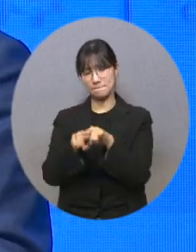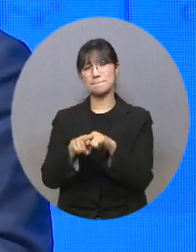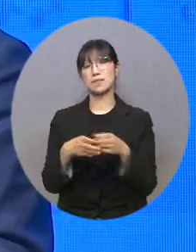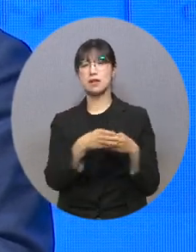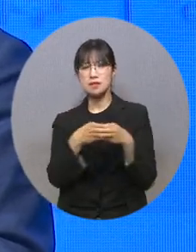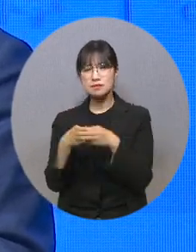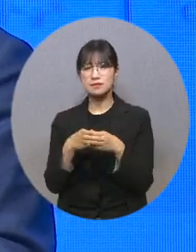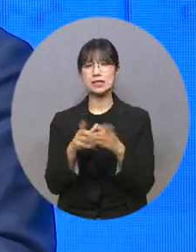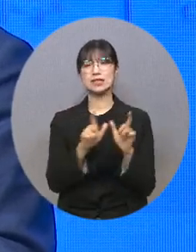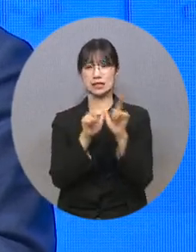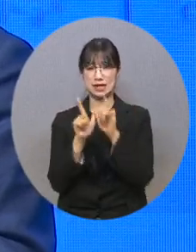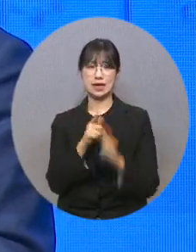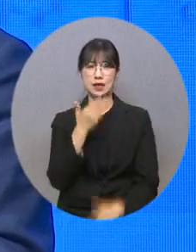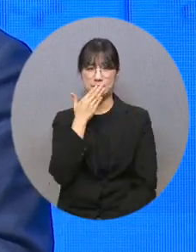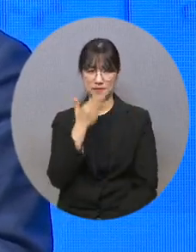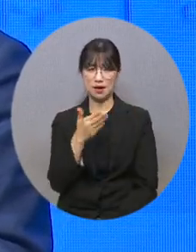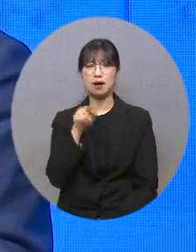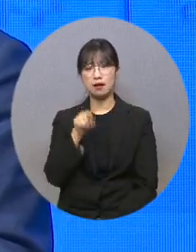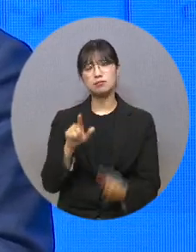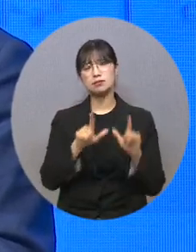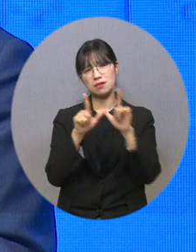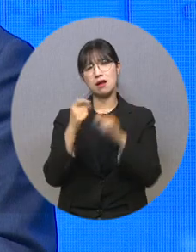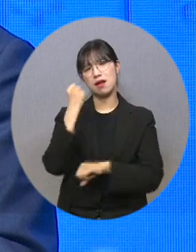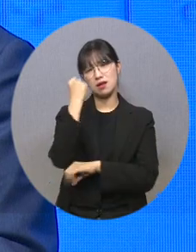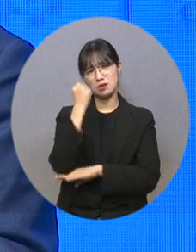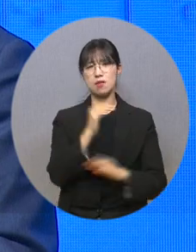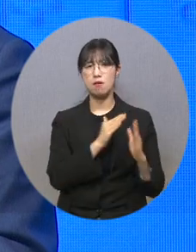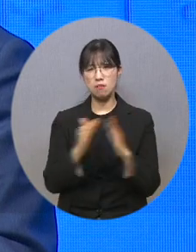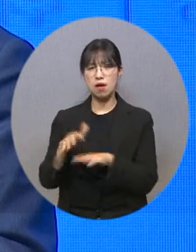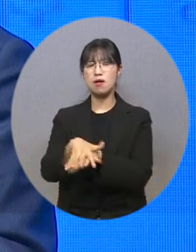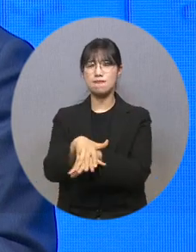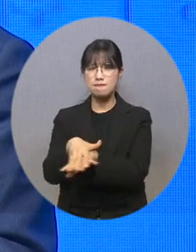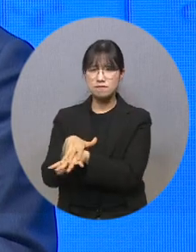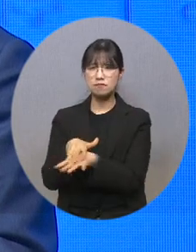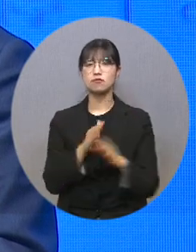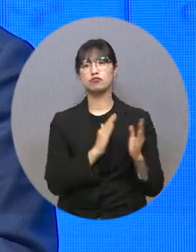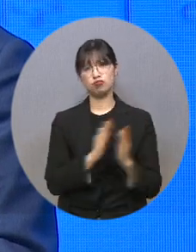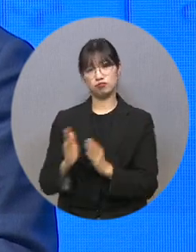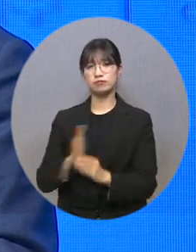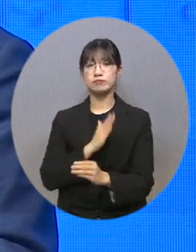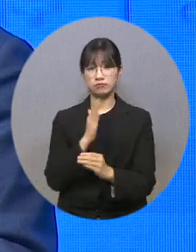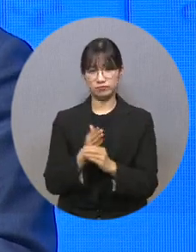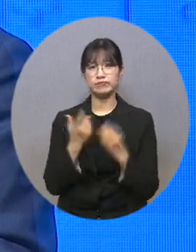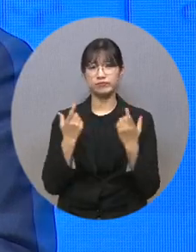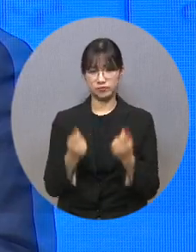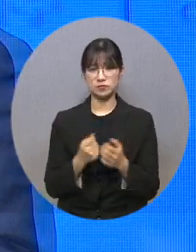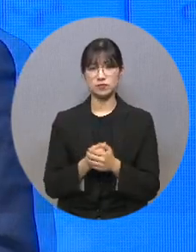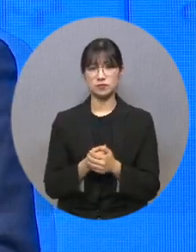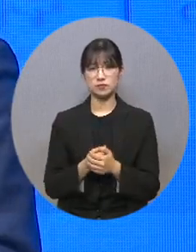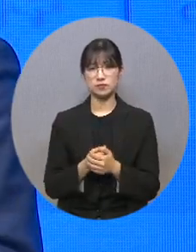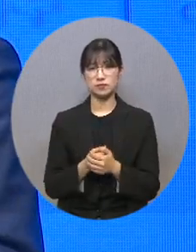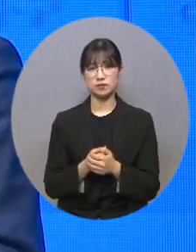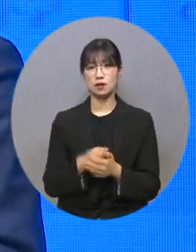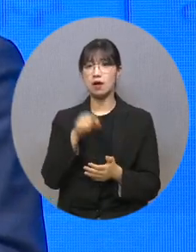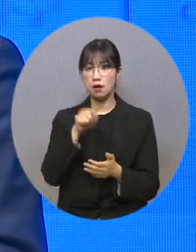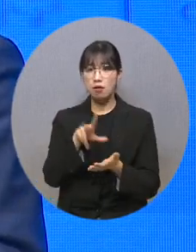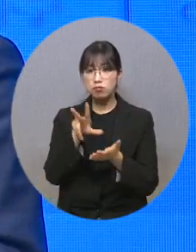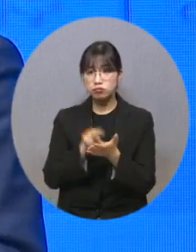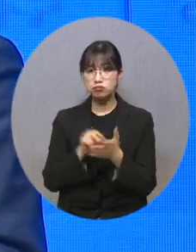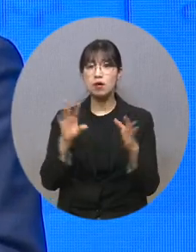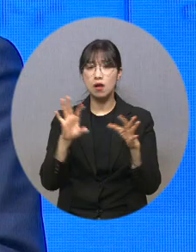어울려 살아갈 수 있는 그런 삶의 기반을 마련하는 제도들을 준비하고 있습니다. 이